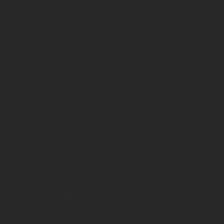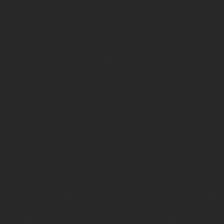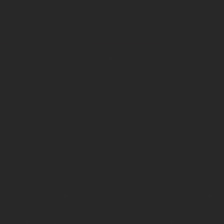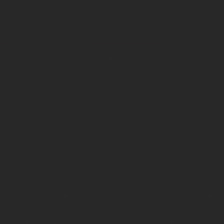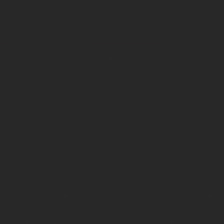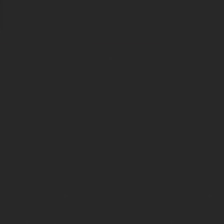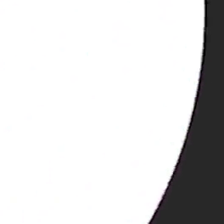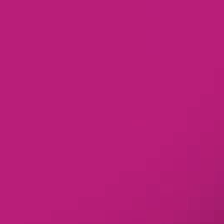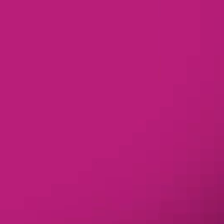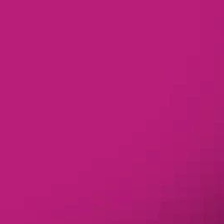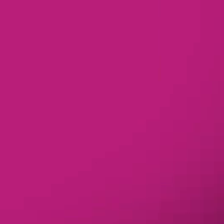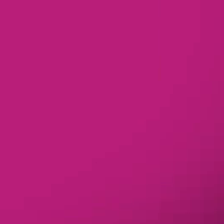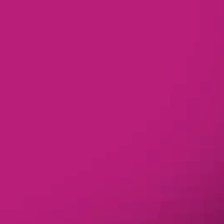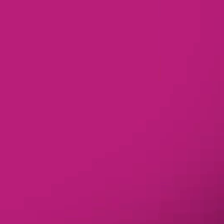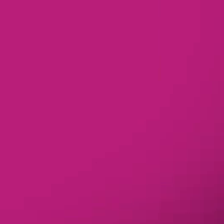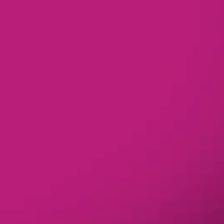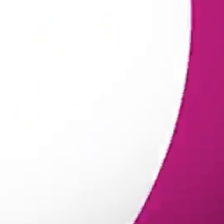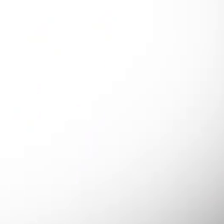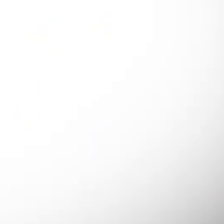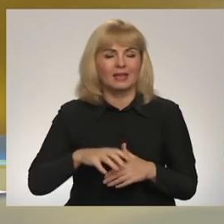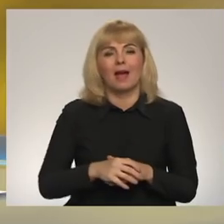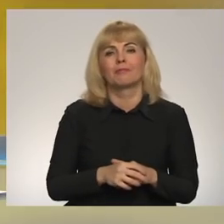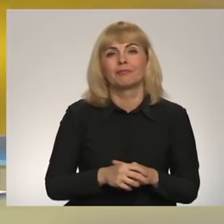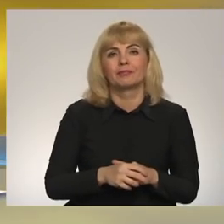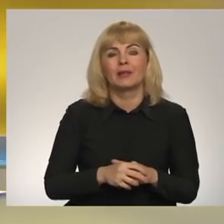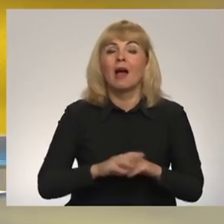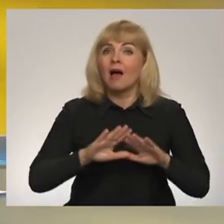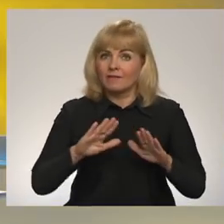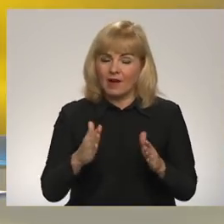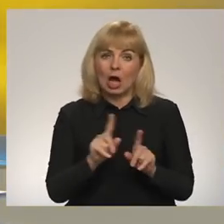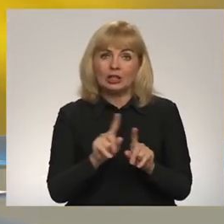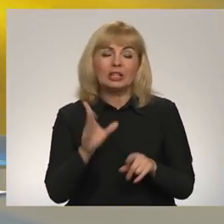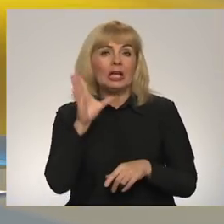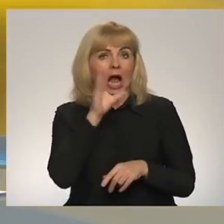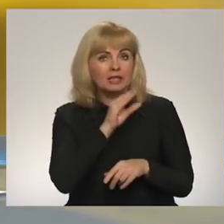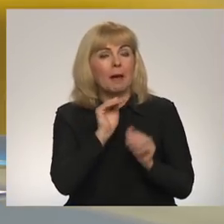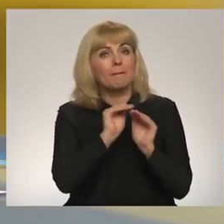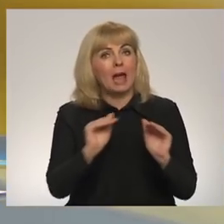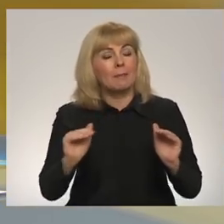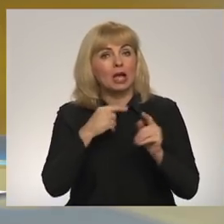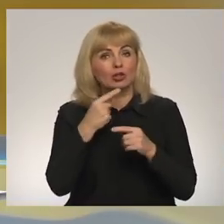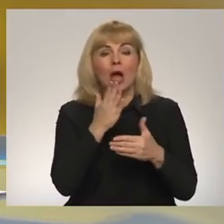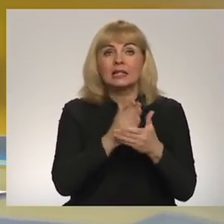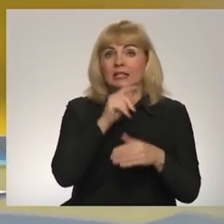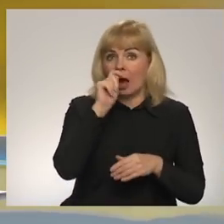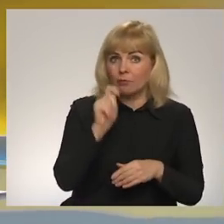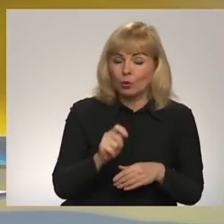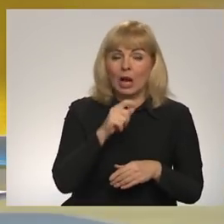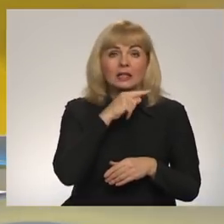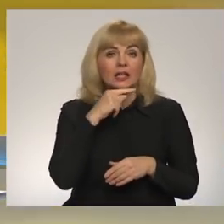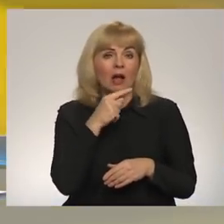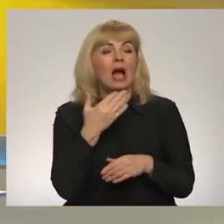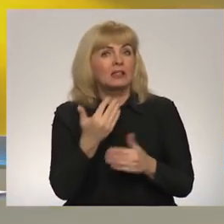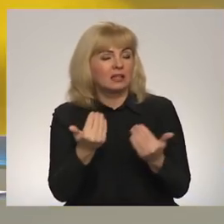Re, viss ēters ir te! Vai ir iespējams pamiera sarunas starp Ukrainu un Krieviju un